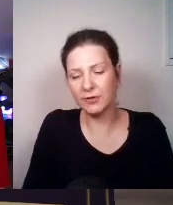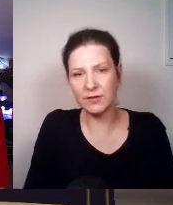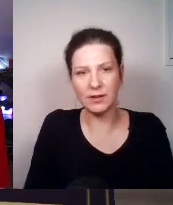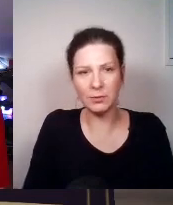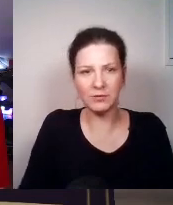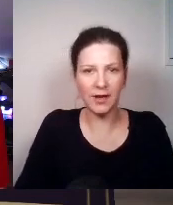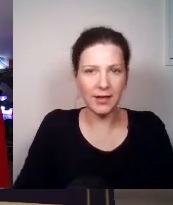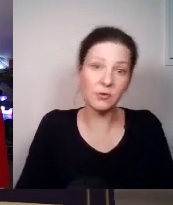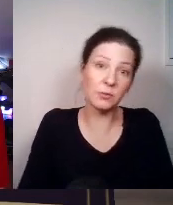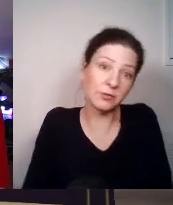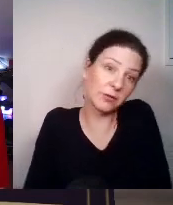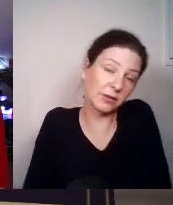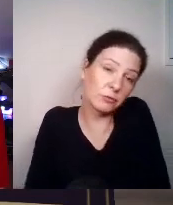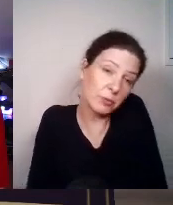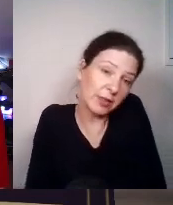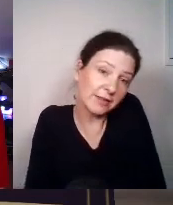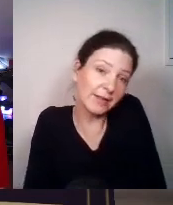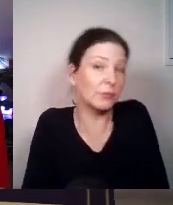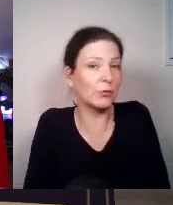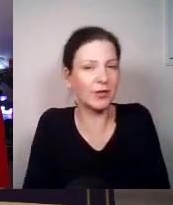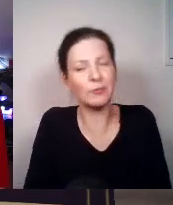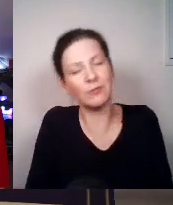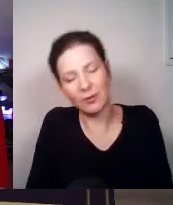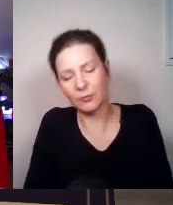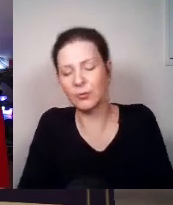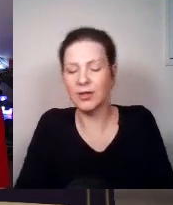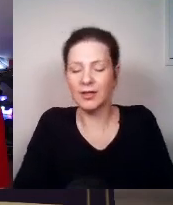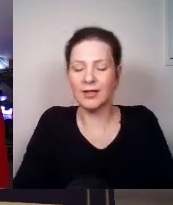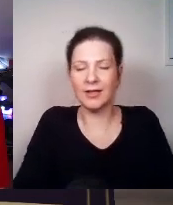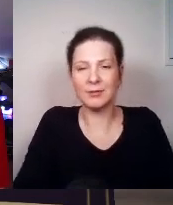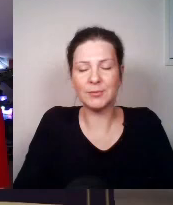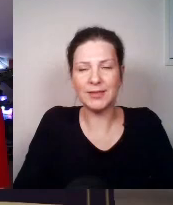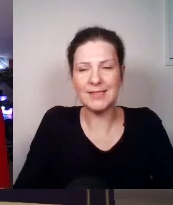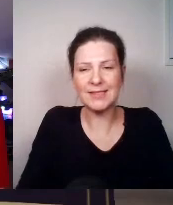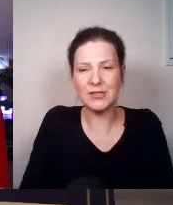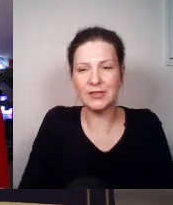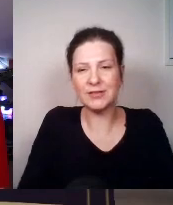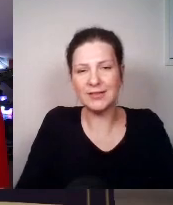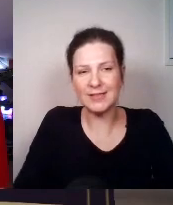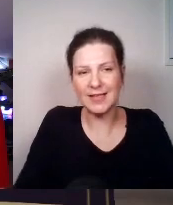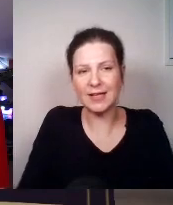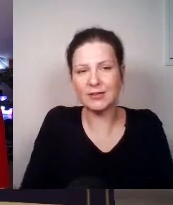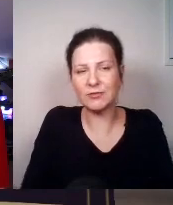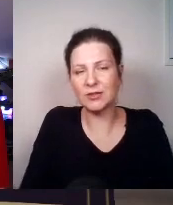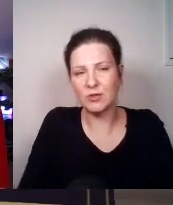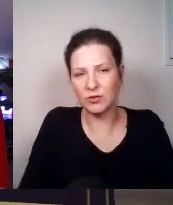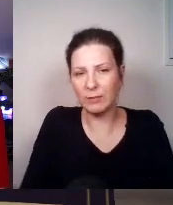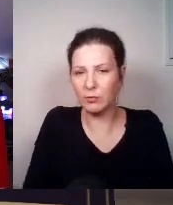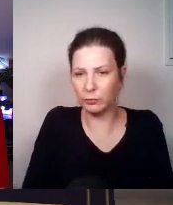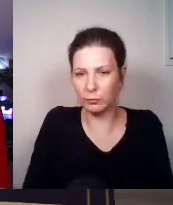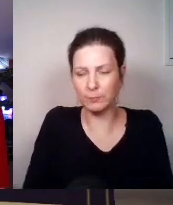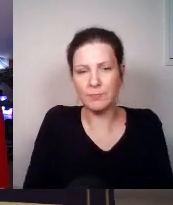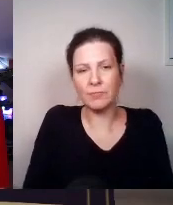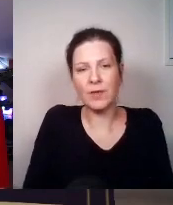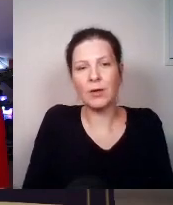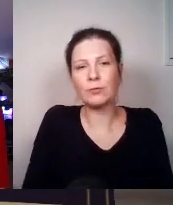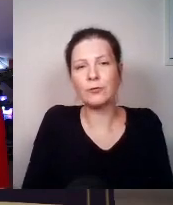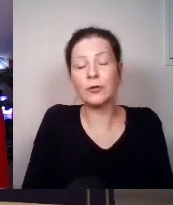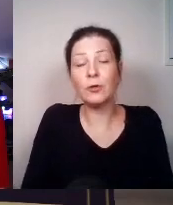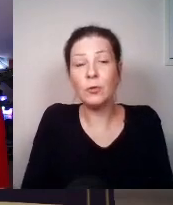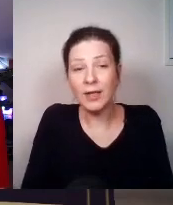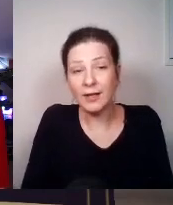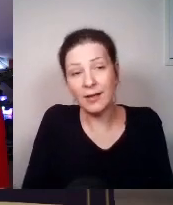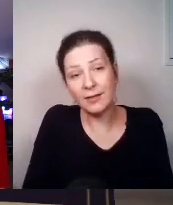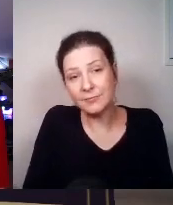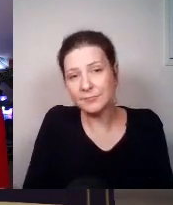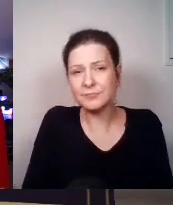Gedanke von Friedrich Ebert war ja, zumindest wird das im Spiel die ganze Zeit so gesagt und war auch so, diese Sachen wieder zusammenzuführen. Und von